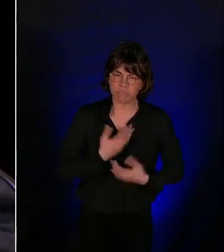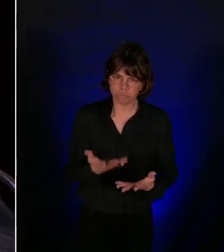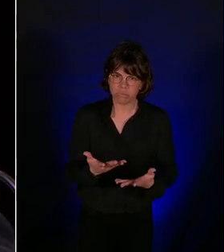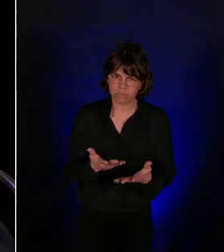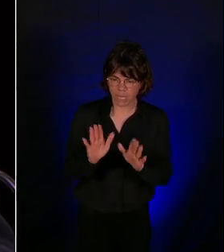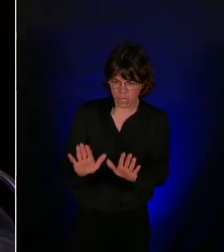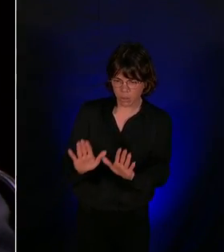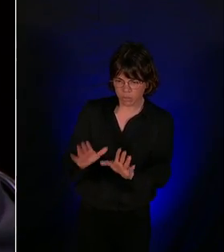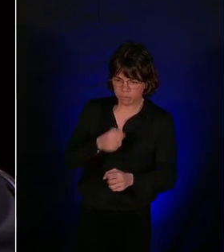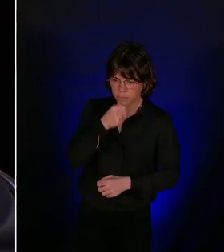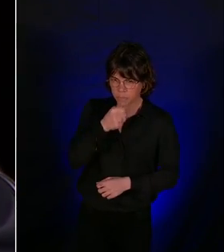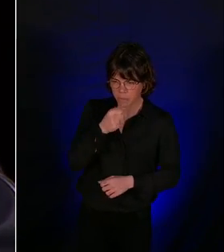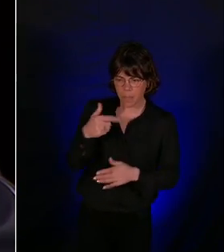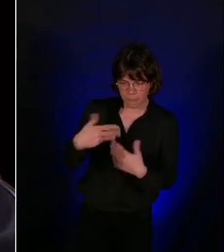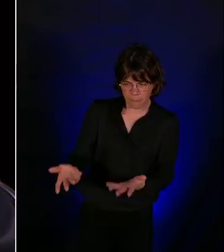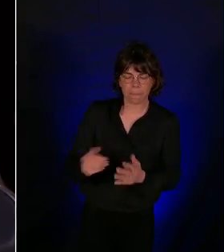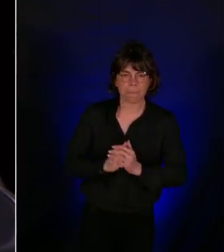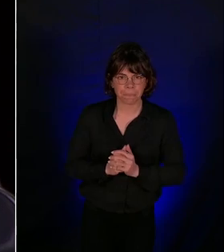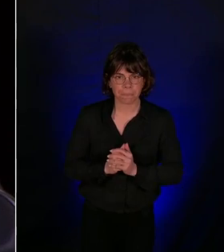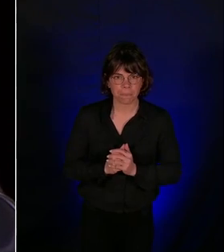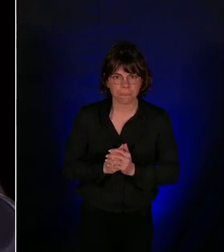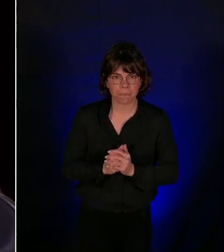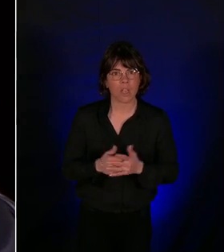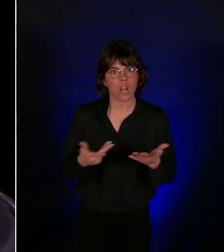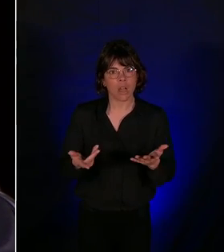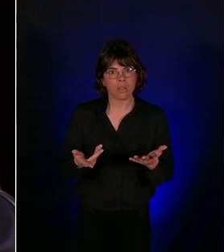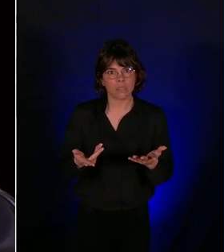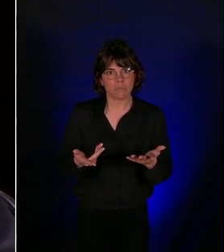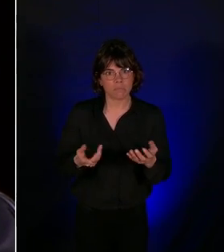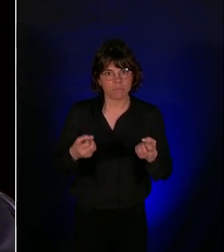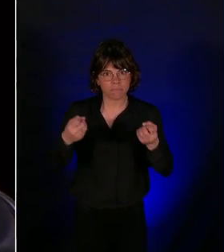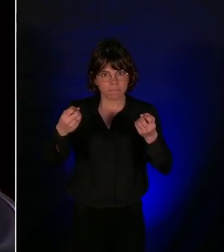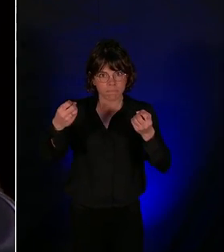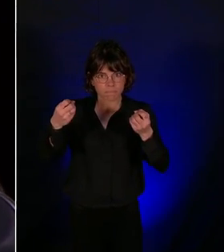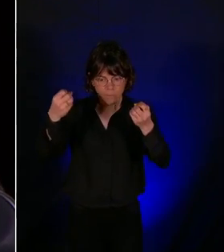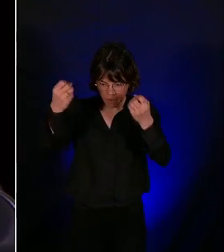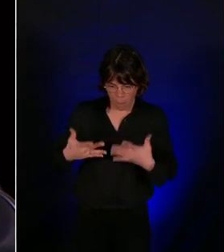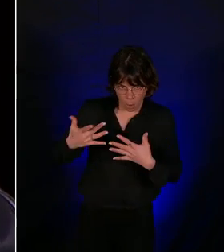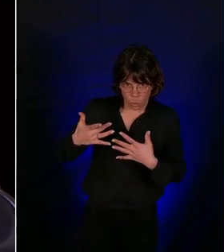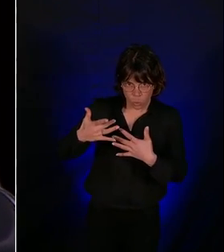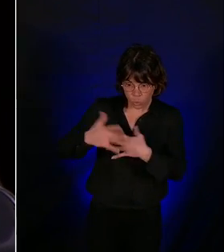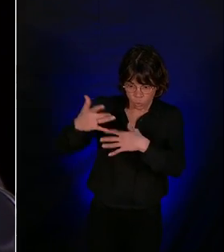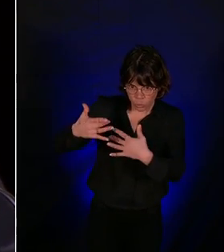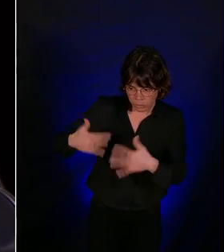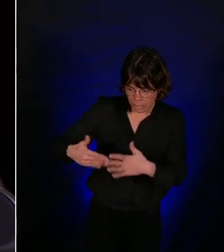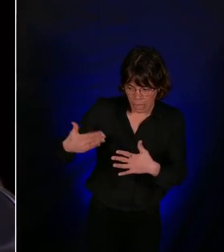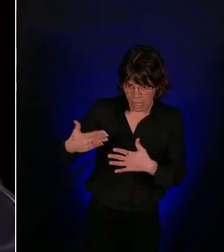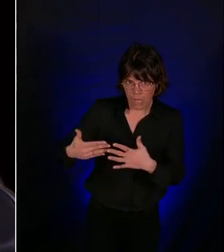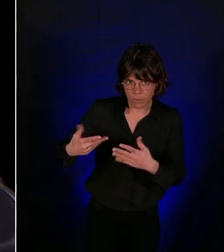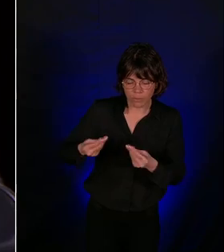mes camarades excusez-moi euh nous avons vécu un petit événement non pas dramatique mais